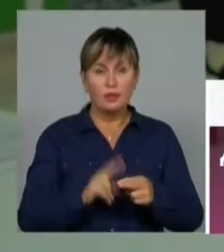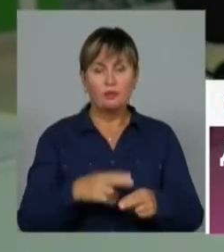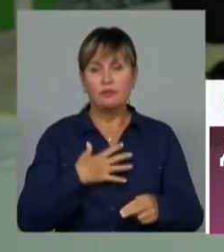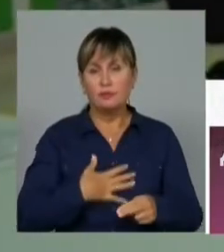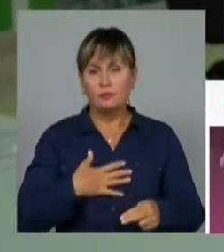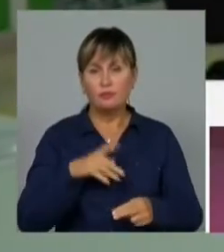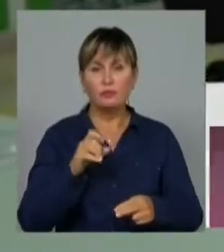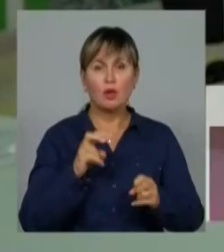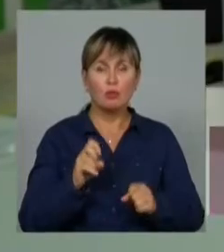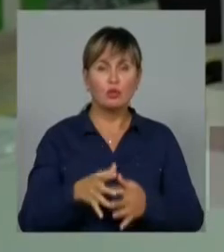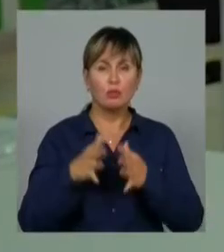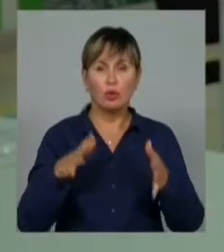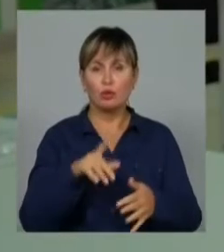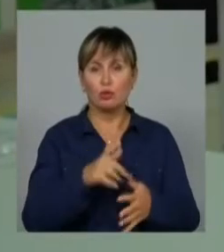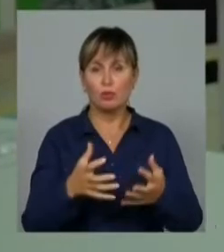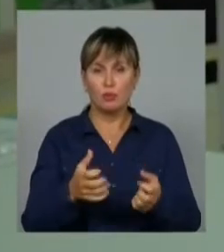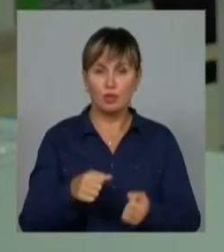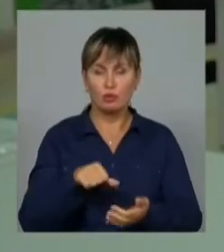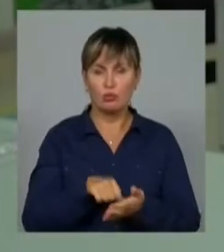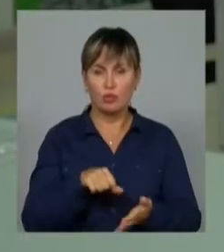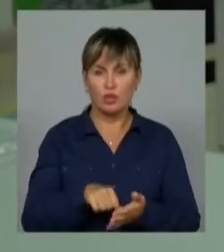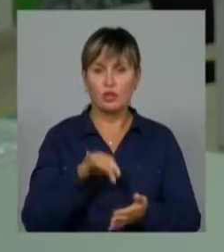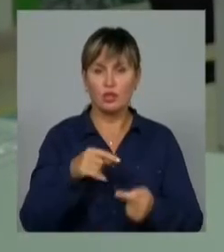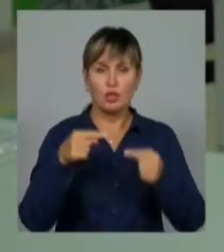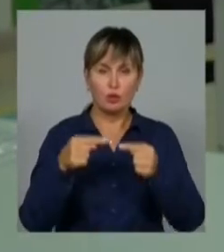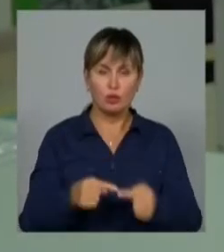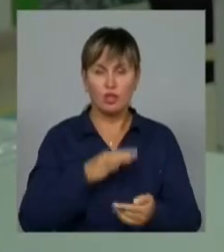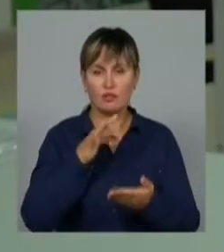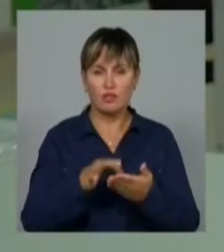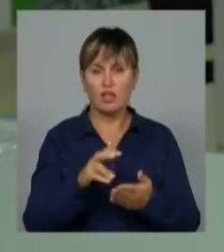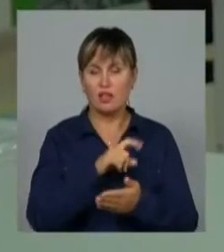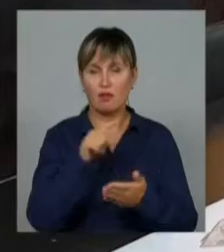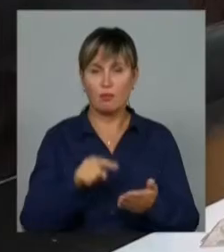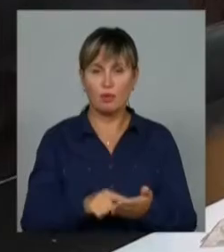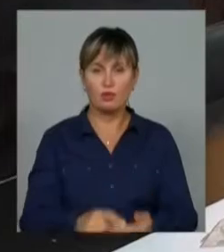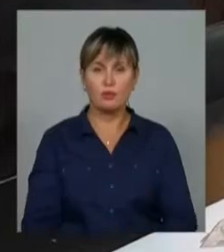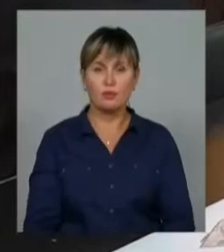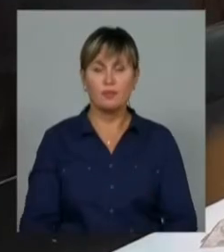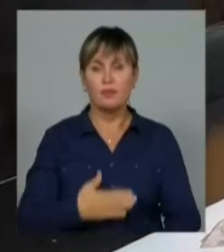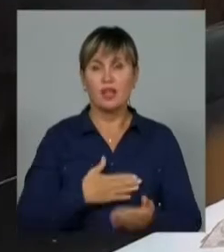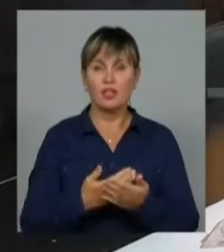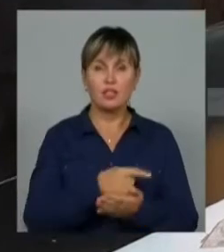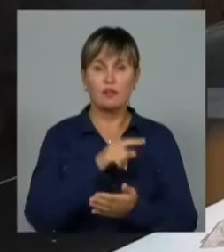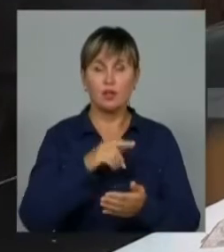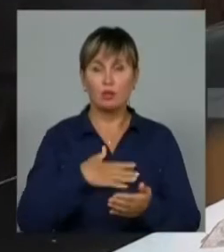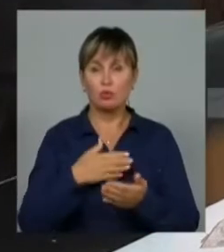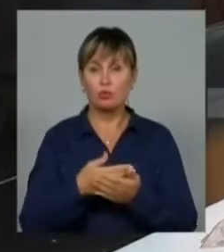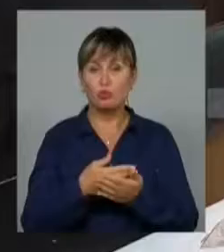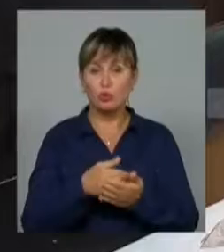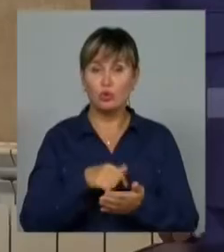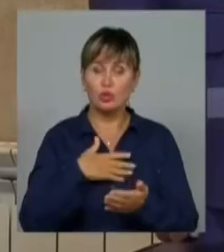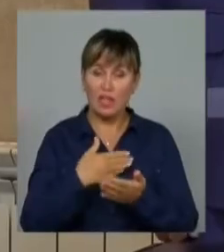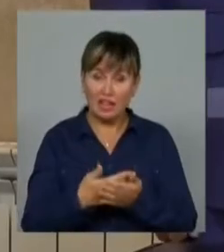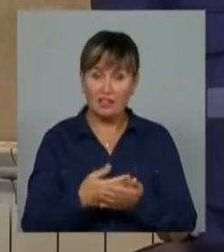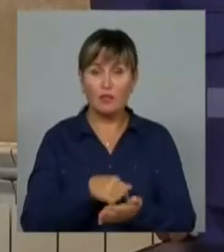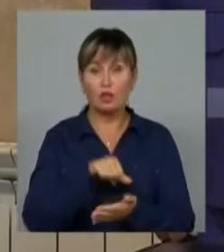важно, чтобы как можно больше людей приняли участие и достоверно отвечали на вопросы. Активное участие в онлайн-переписи принимают и